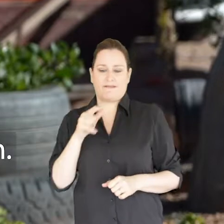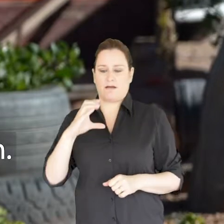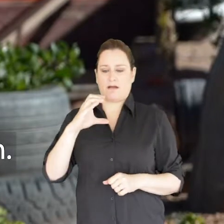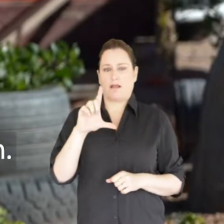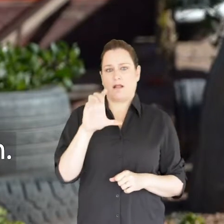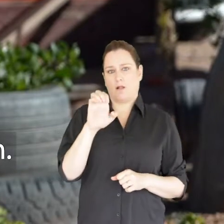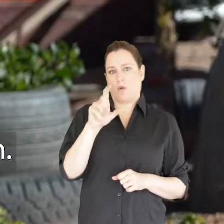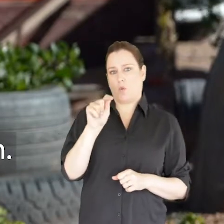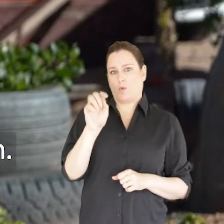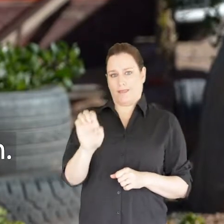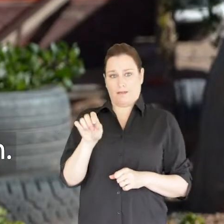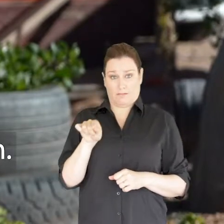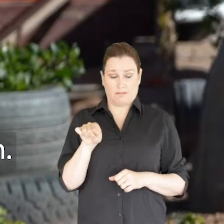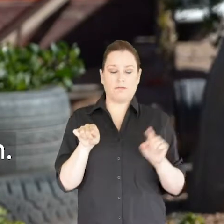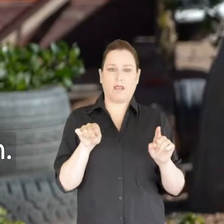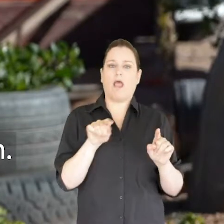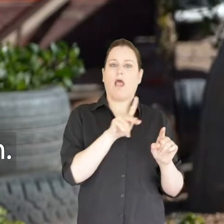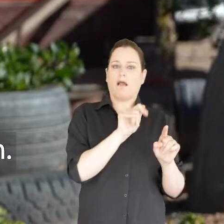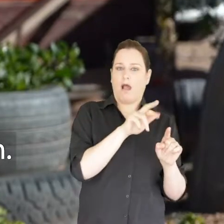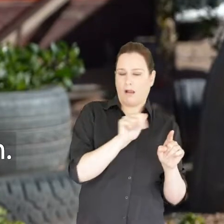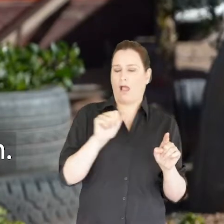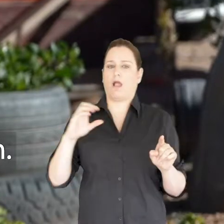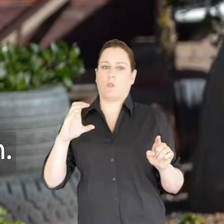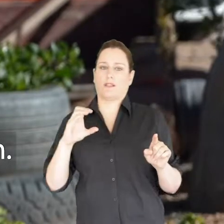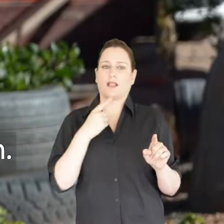Die Tobosi, Habobi, Kwaha,